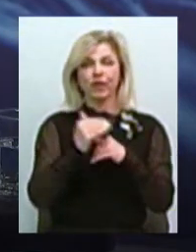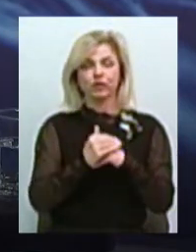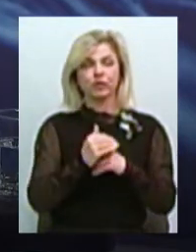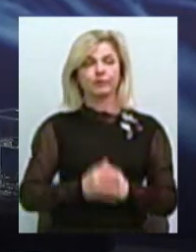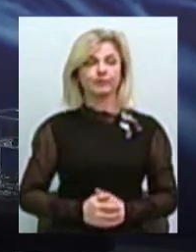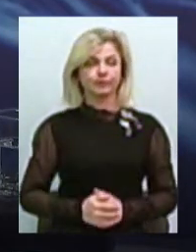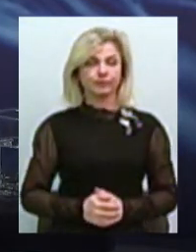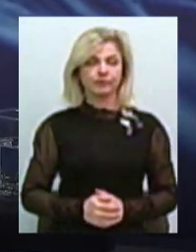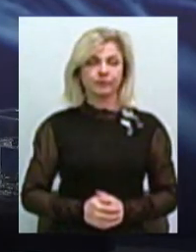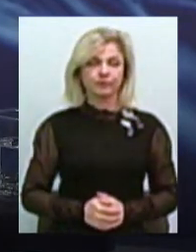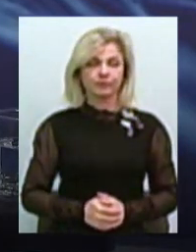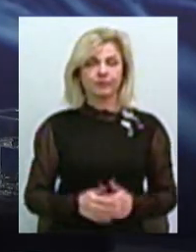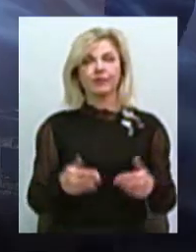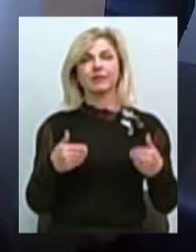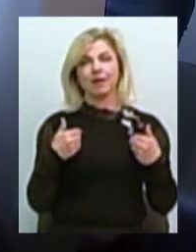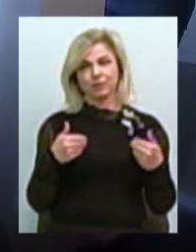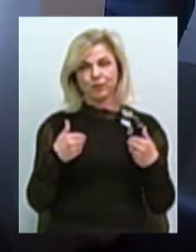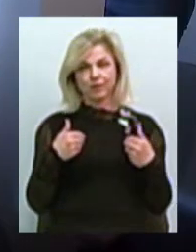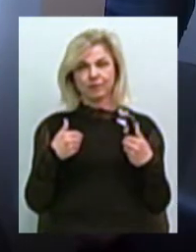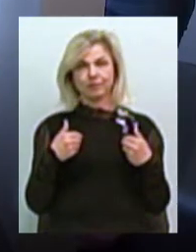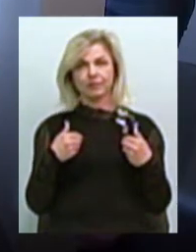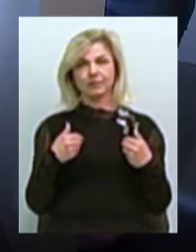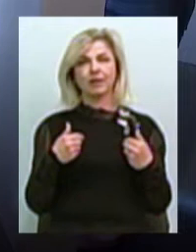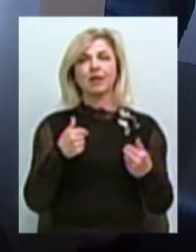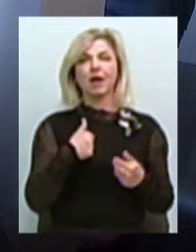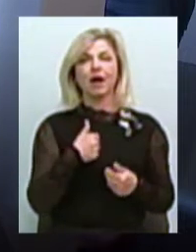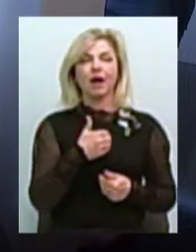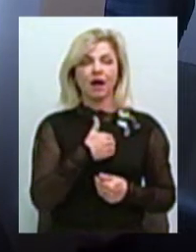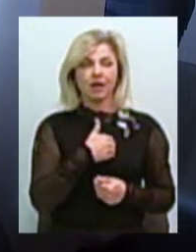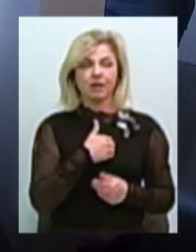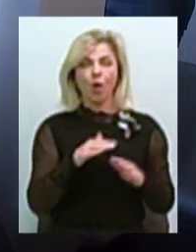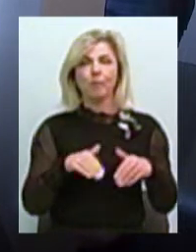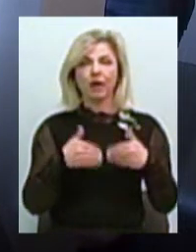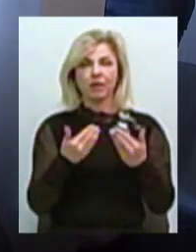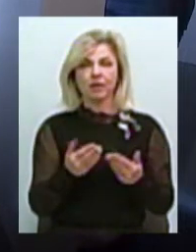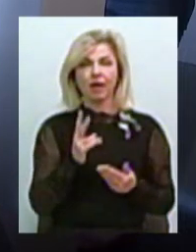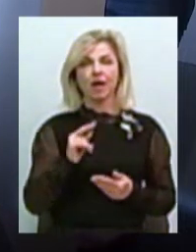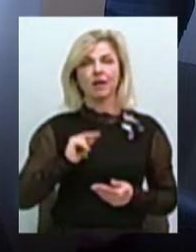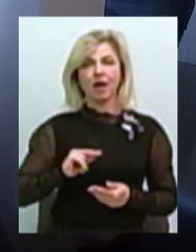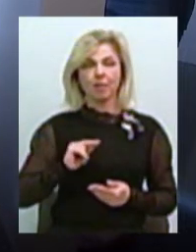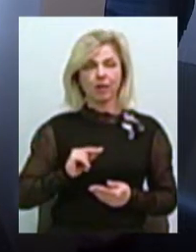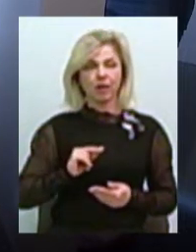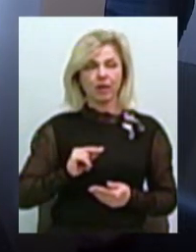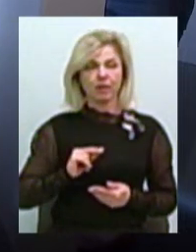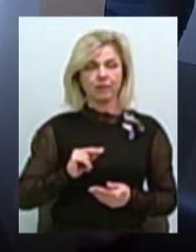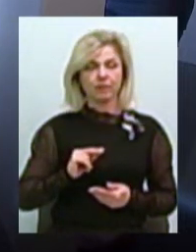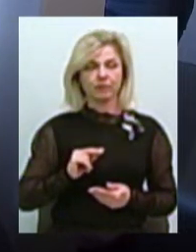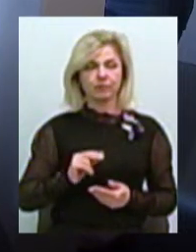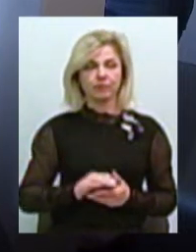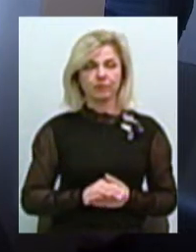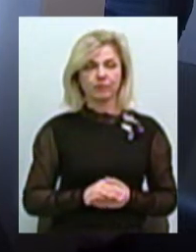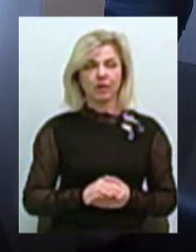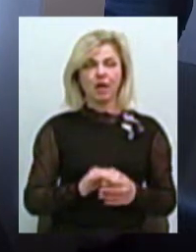Алло? Здравствуйте. Добрый вечер. Я хотела обратиться к работникам защитников